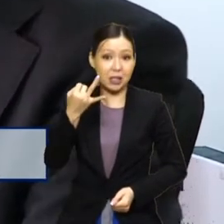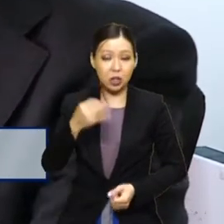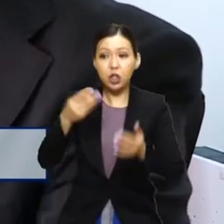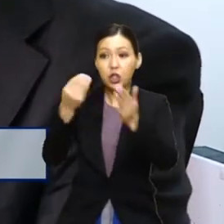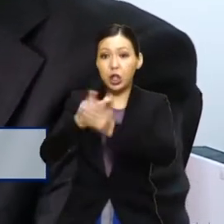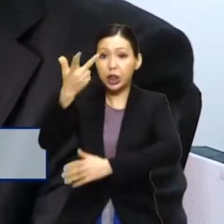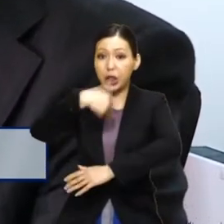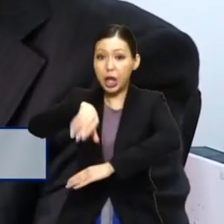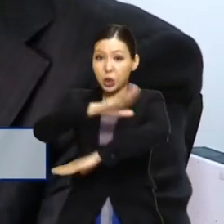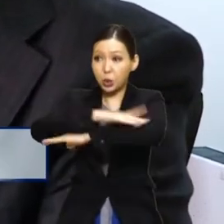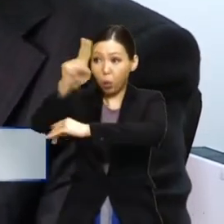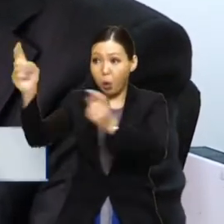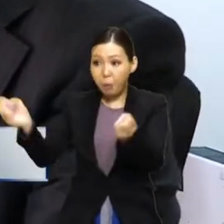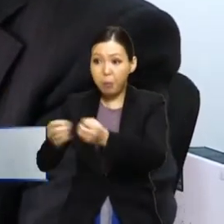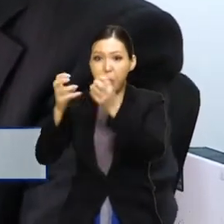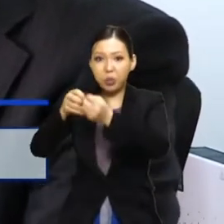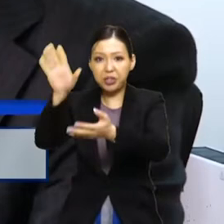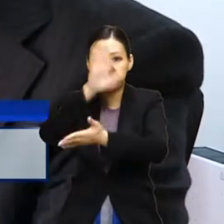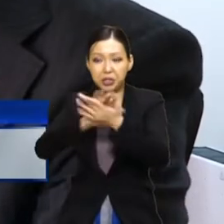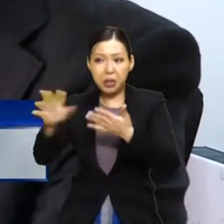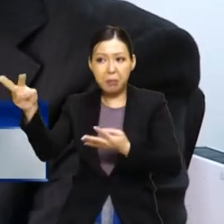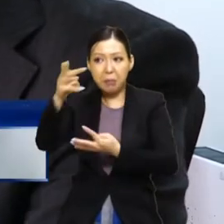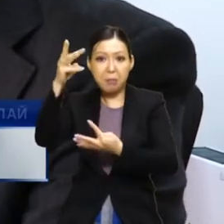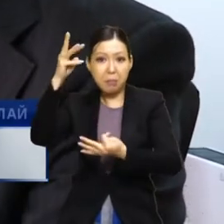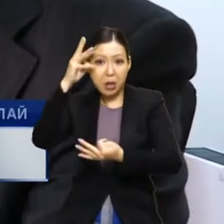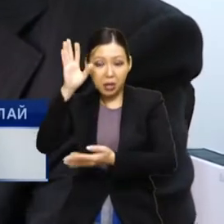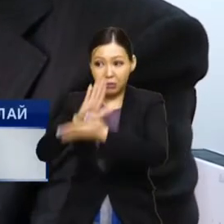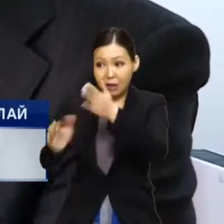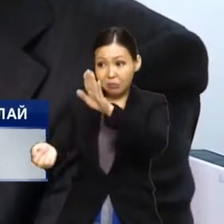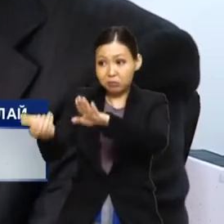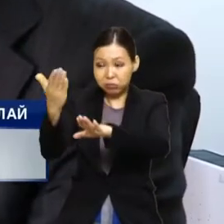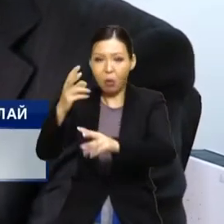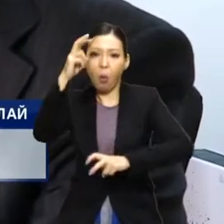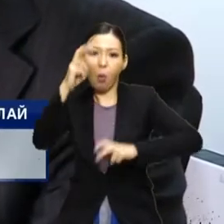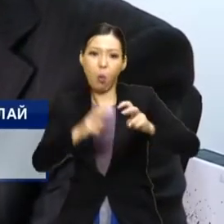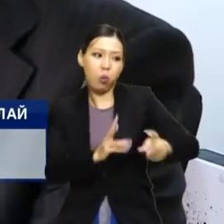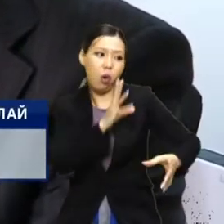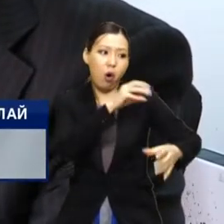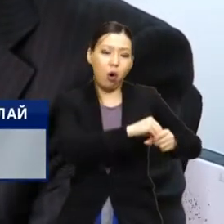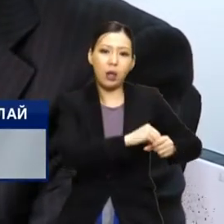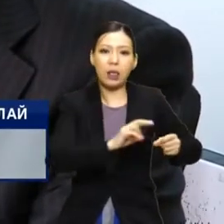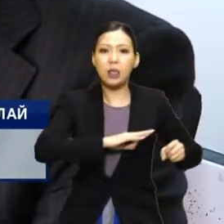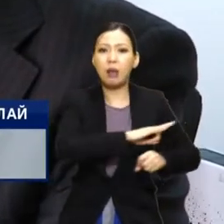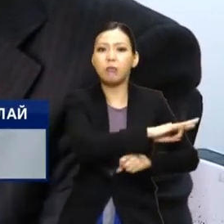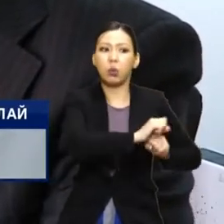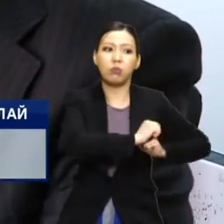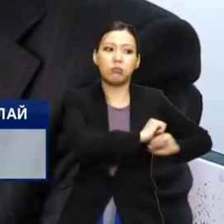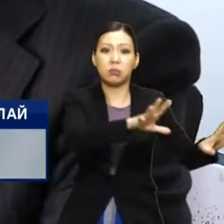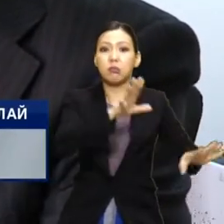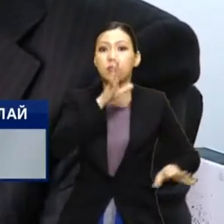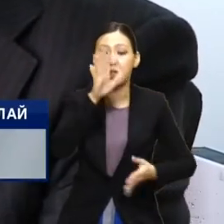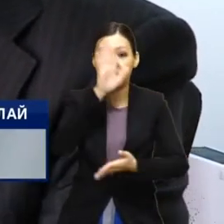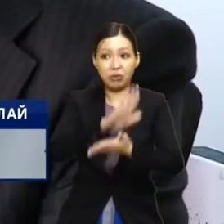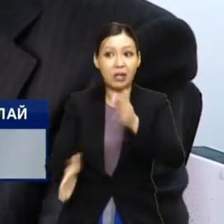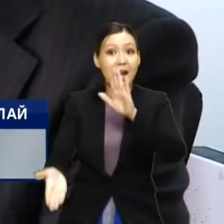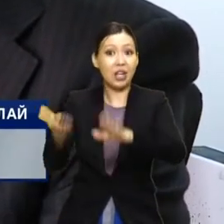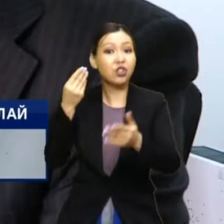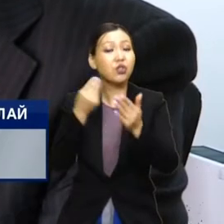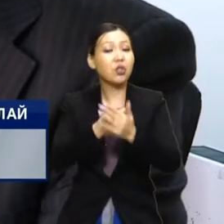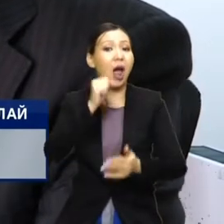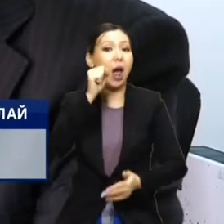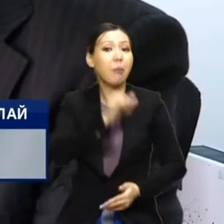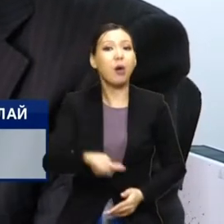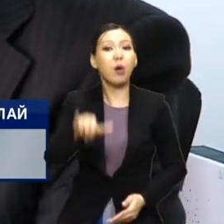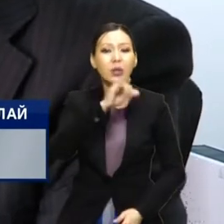бүтээгдэж байгаа шинэ мэдлэг инновац технологиг үйлдвэрлүүлчдийн нэвтрүүлгийн чиглэл рүү бол дэлхийн их сургуулиуд хөгжиж байна. Жишээлбэл одоо Америкийн нэгдсэн